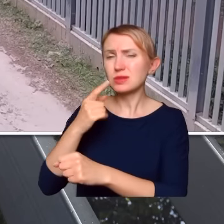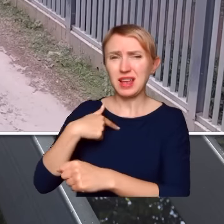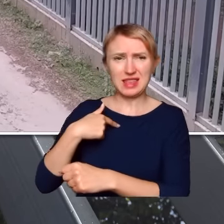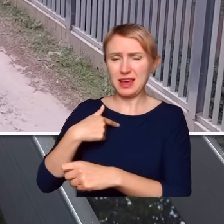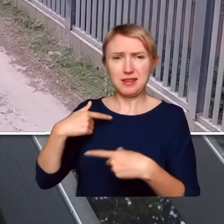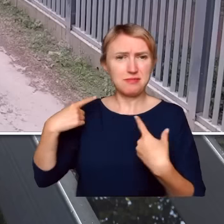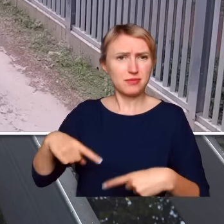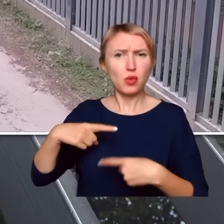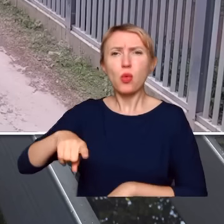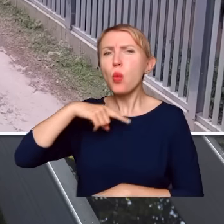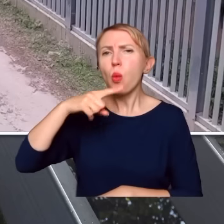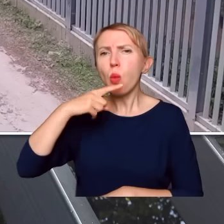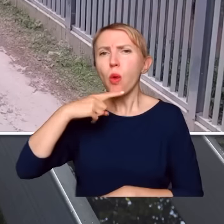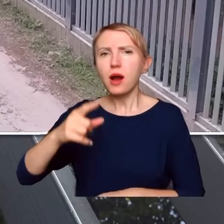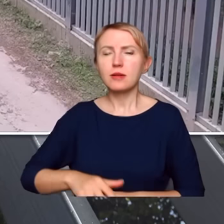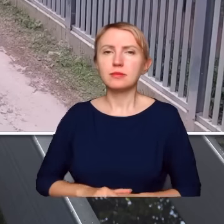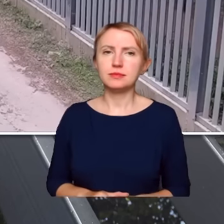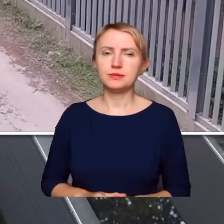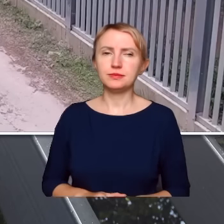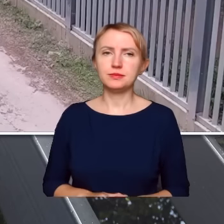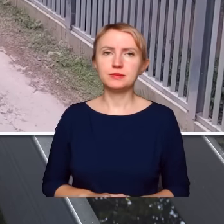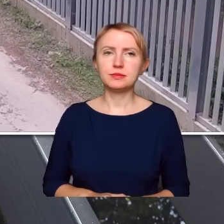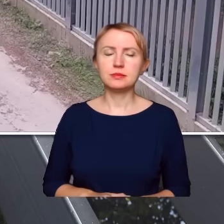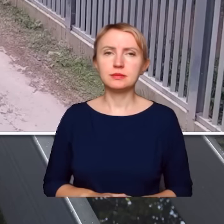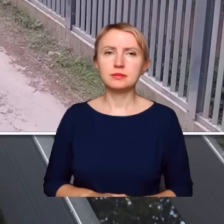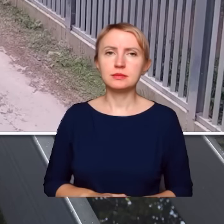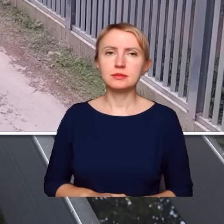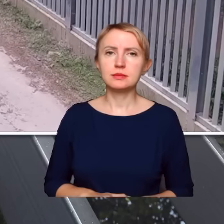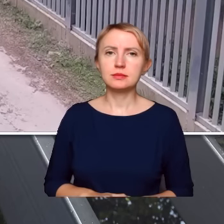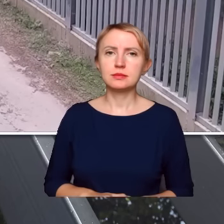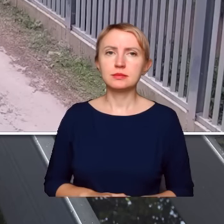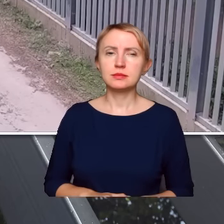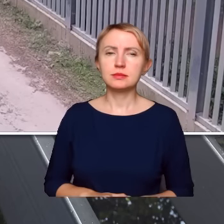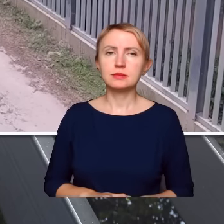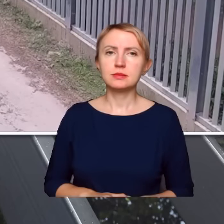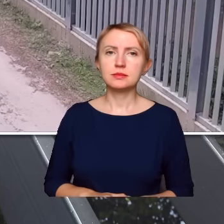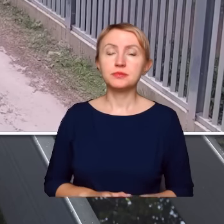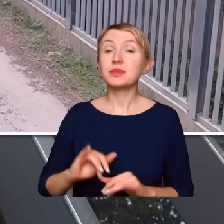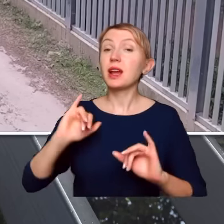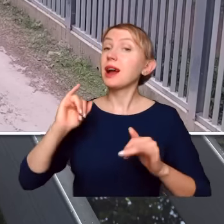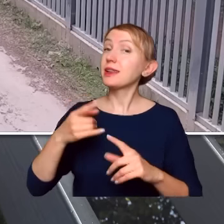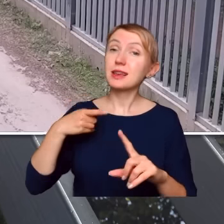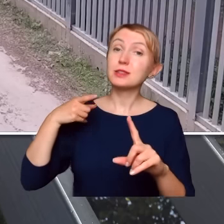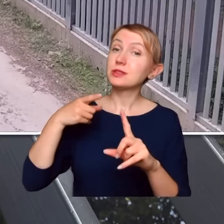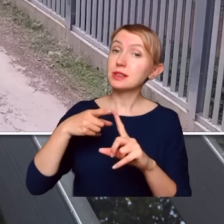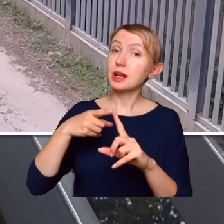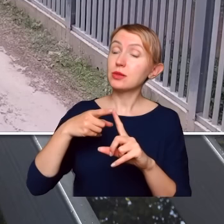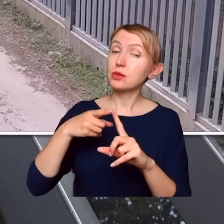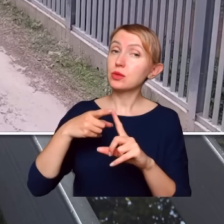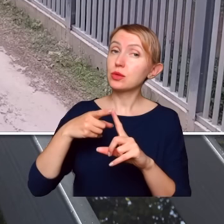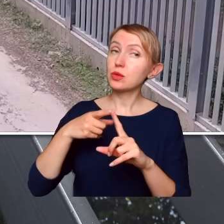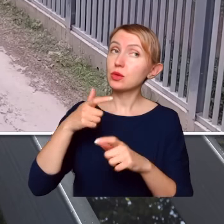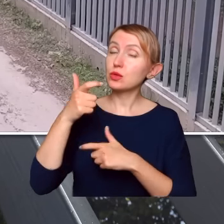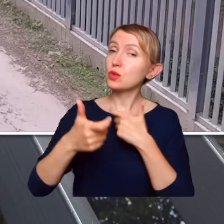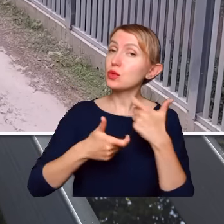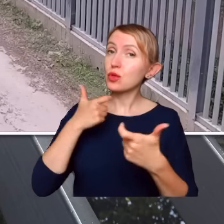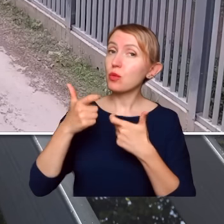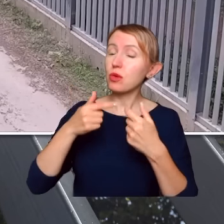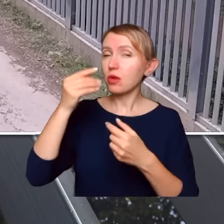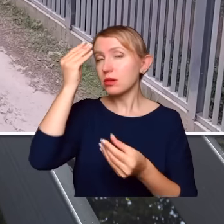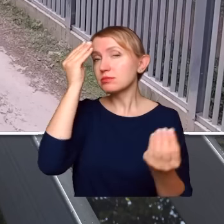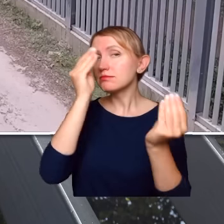wyssane z palca. Takiego zdarzenia nie było w rzeczywistości. W jakim celu jest to kolportowane i przekazywane, mogę się